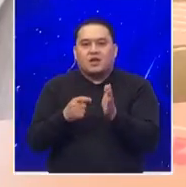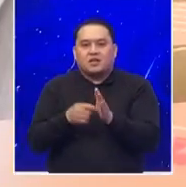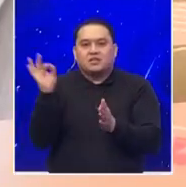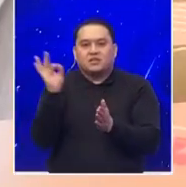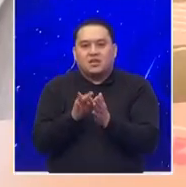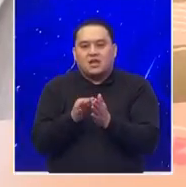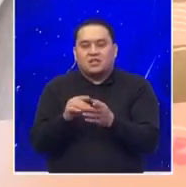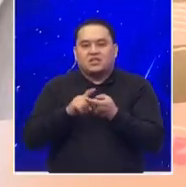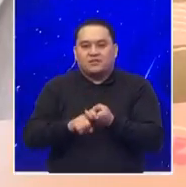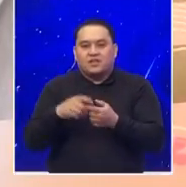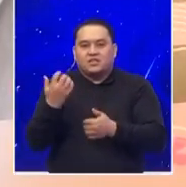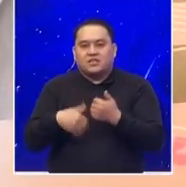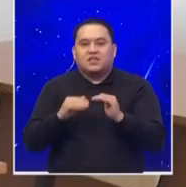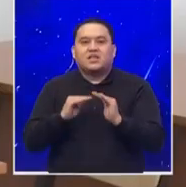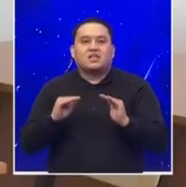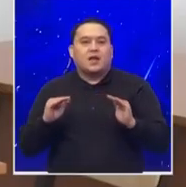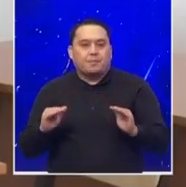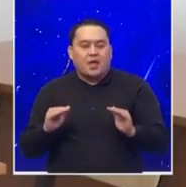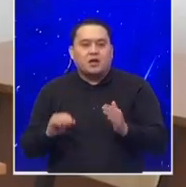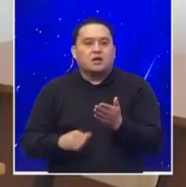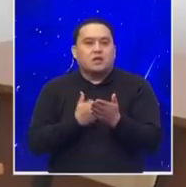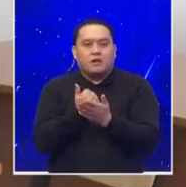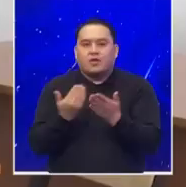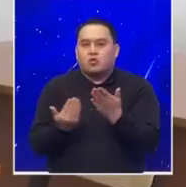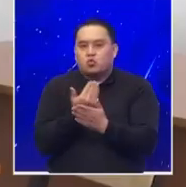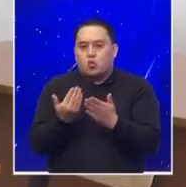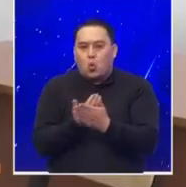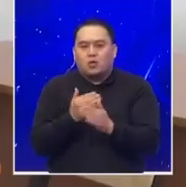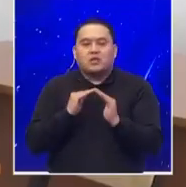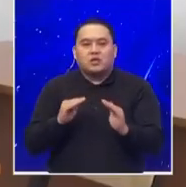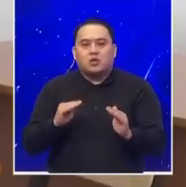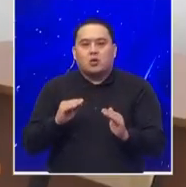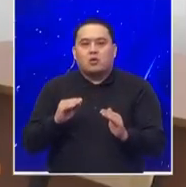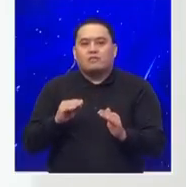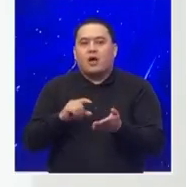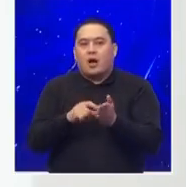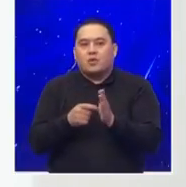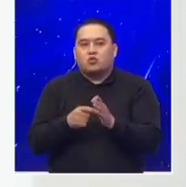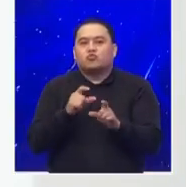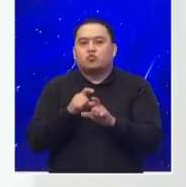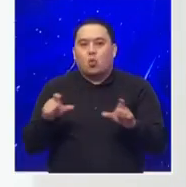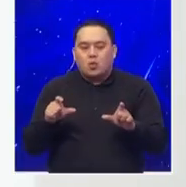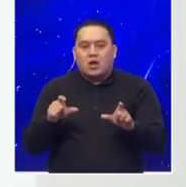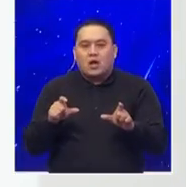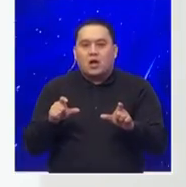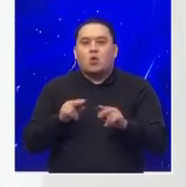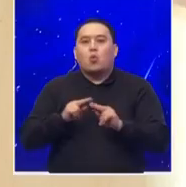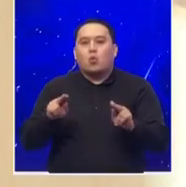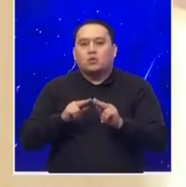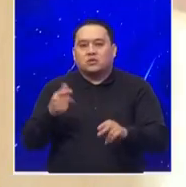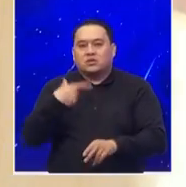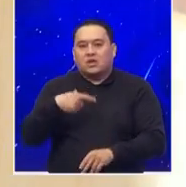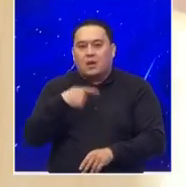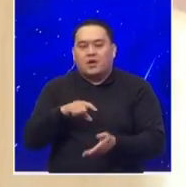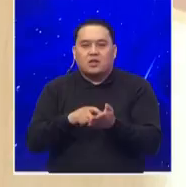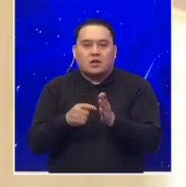целью уменьшить контакты среди учеников. И главное новшество в том, что не дети теперь будут ходить в кабинет к учителям для урока, а педагоги станут